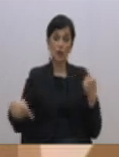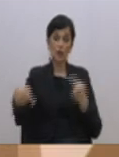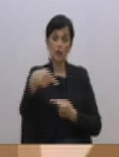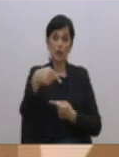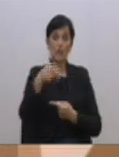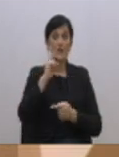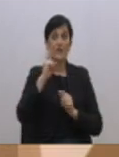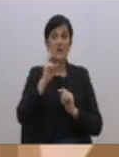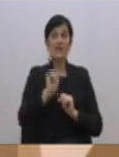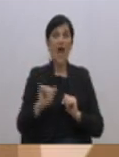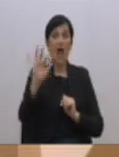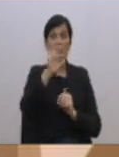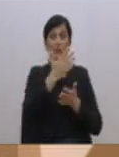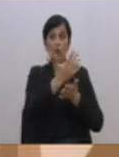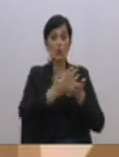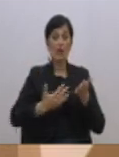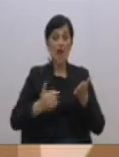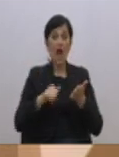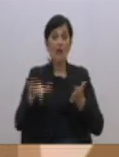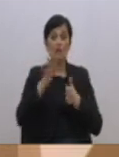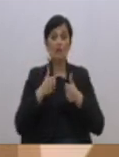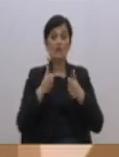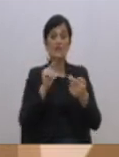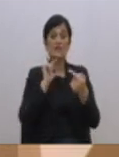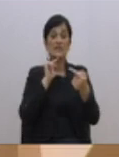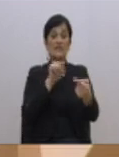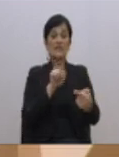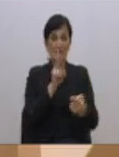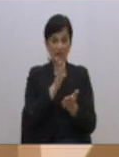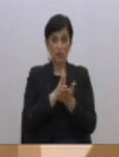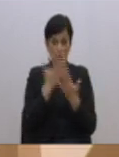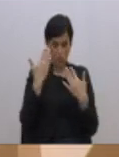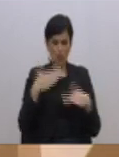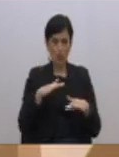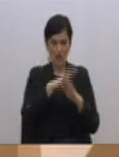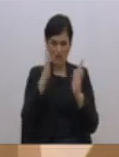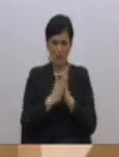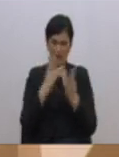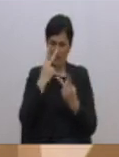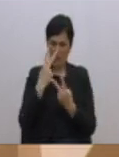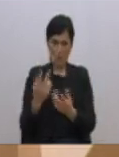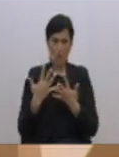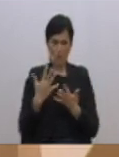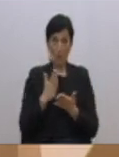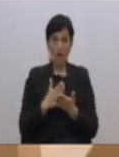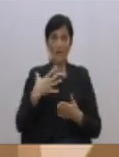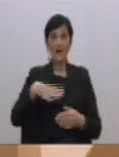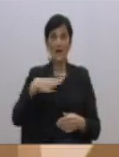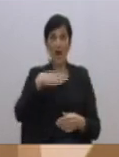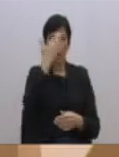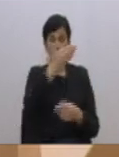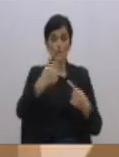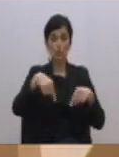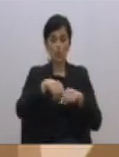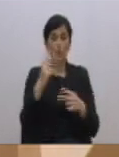დადის ევროპული რეკომენდაციების და ევროპული გზის საწინააღმდეგოდ, აქ უკვე ყველაფერი ნათელი გახდა და ქართულმა საზოგადოებამ